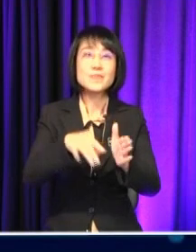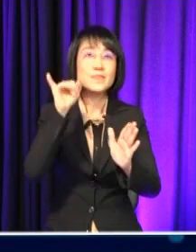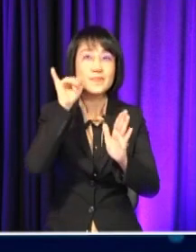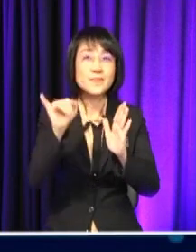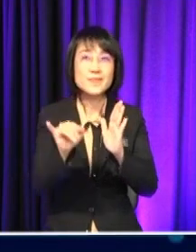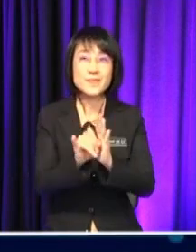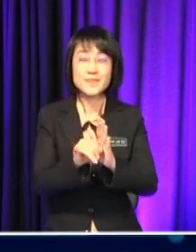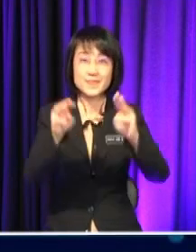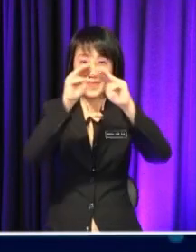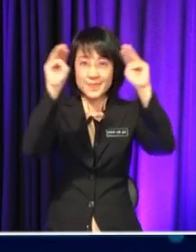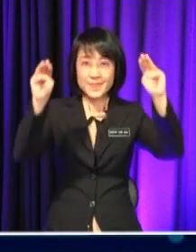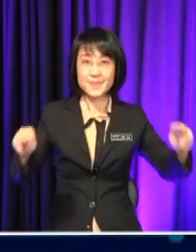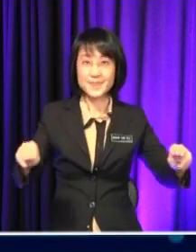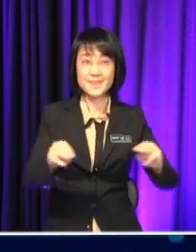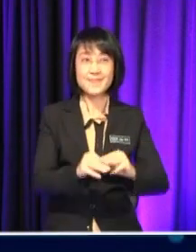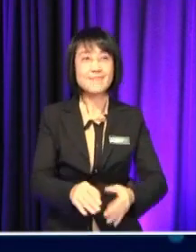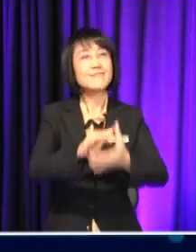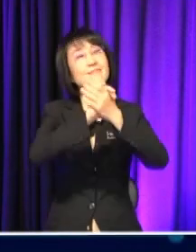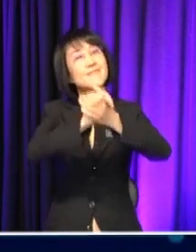si Ibu monitor Oke